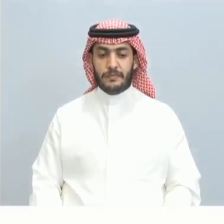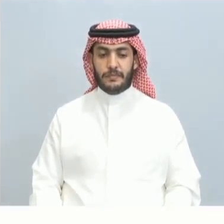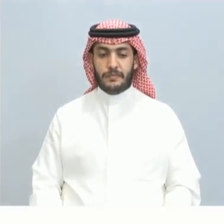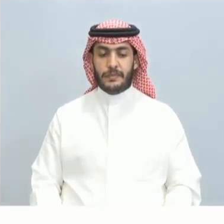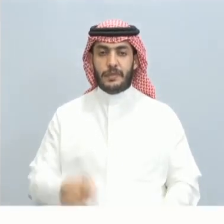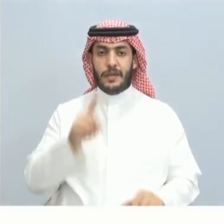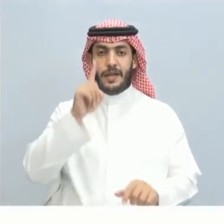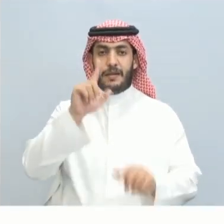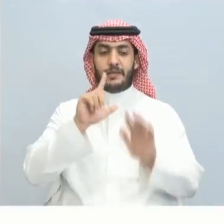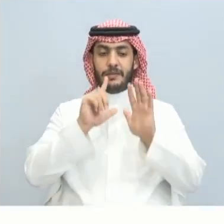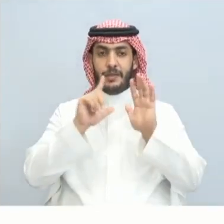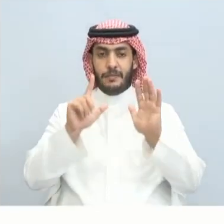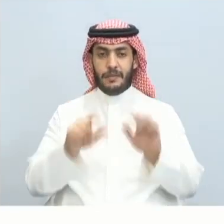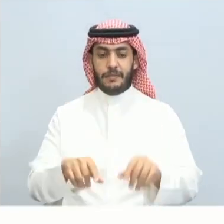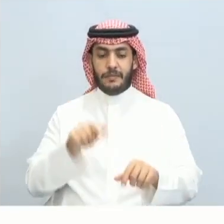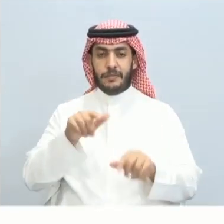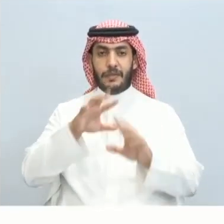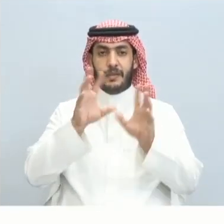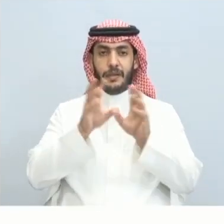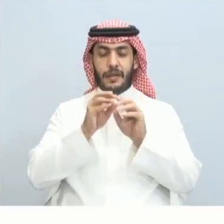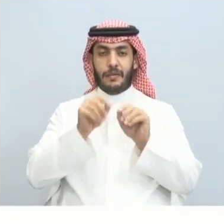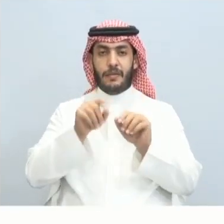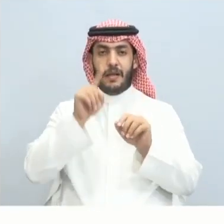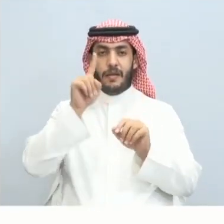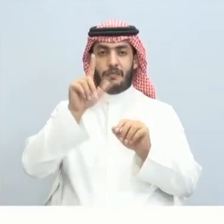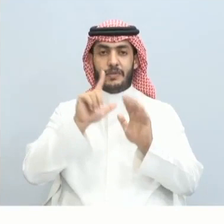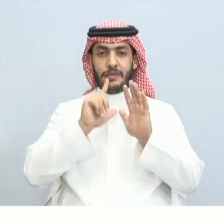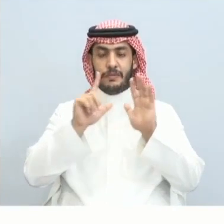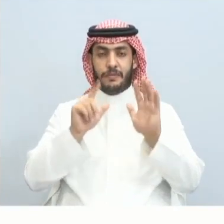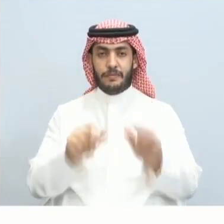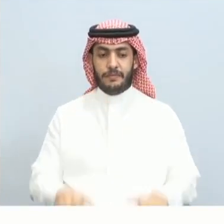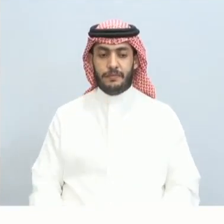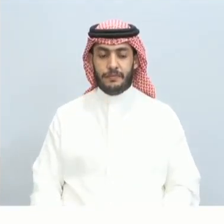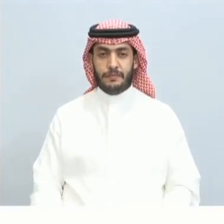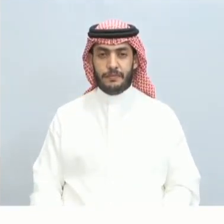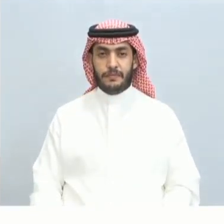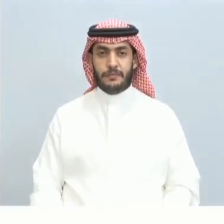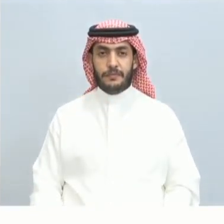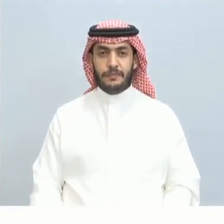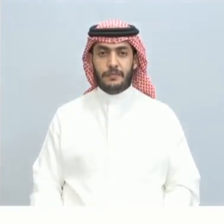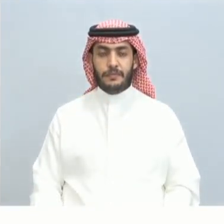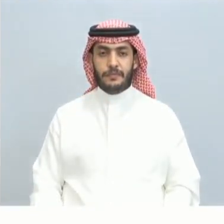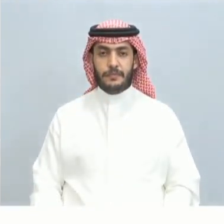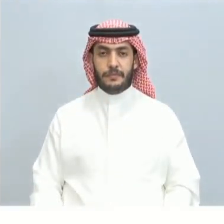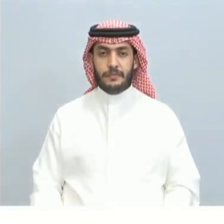الف وسبعمائه اذا قيمه هذه العباره هو الف وسبع مئه